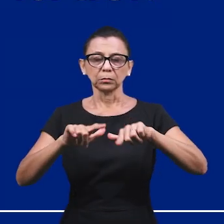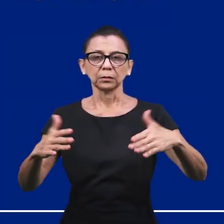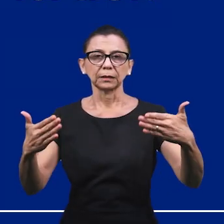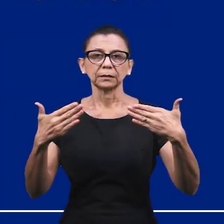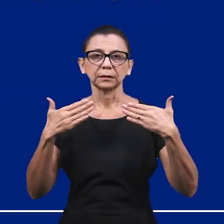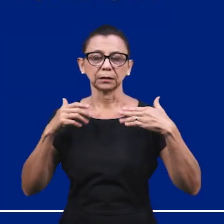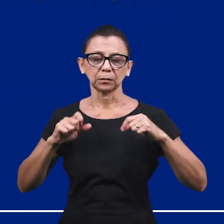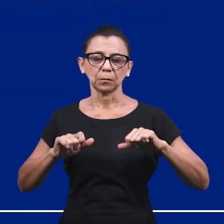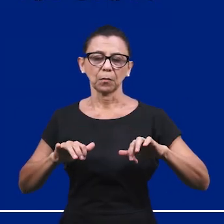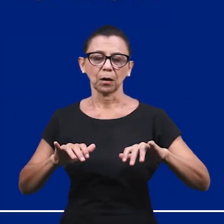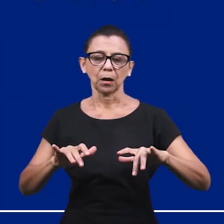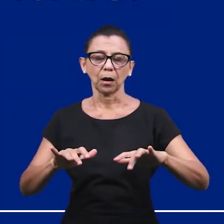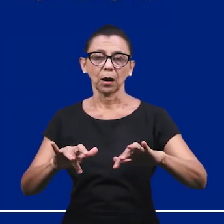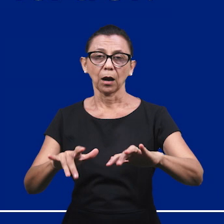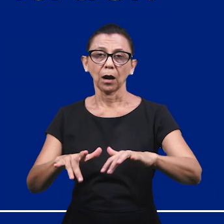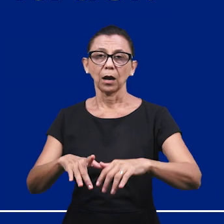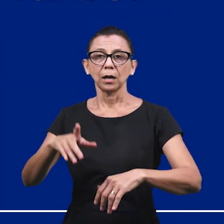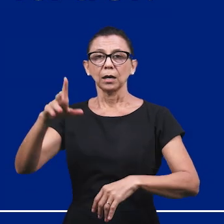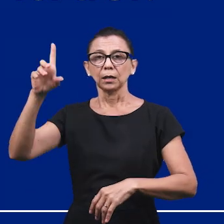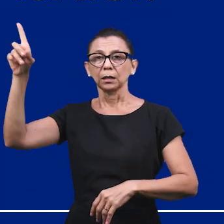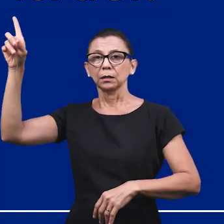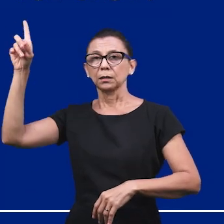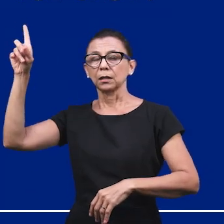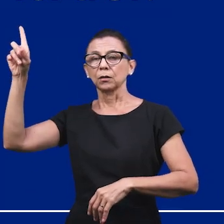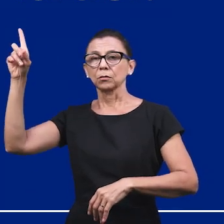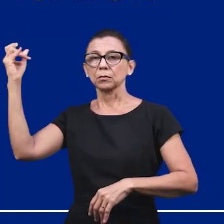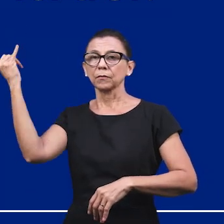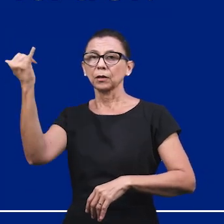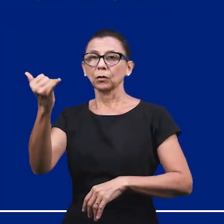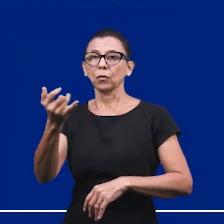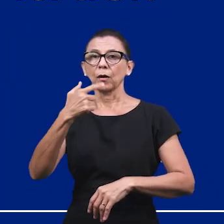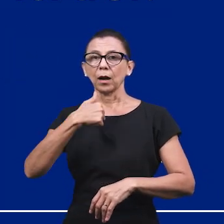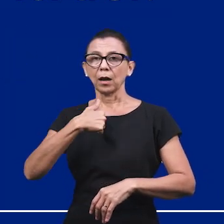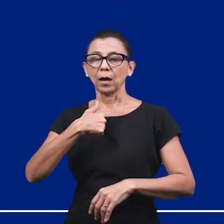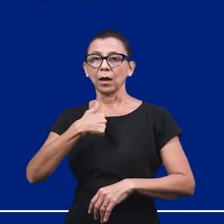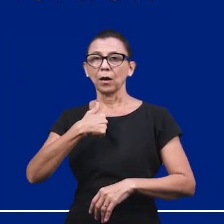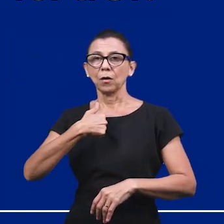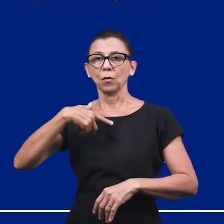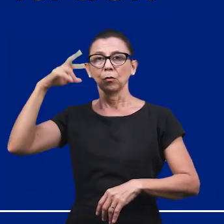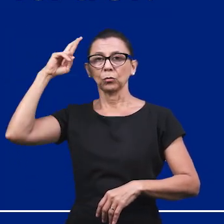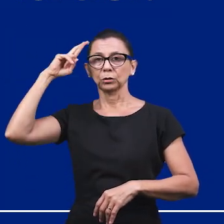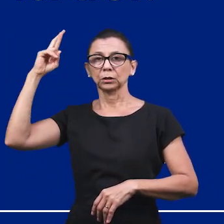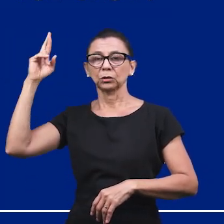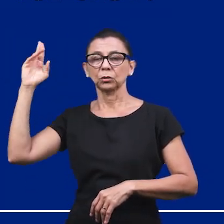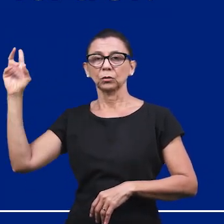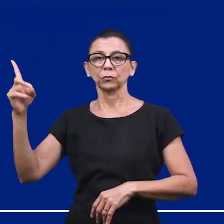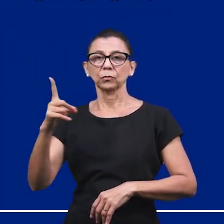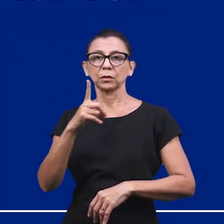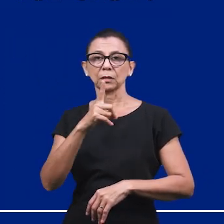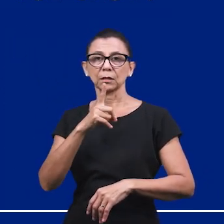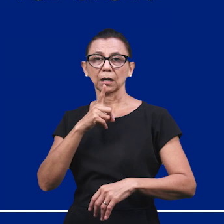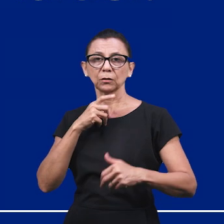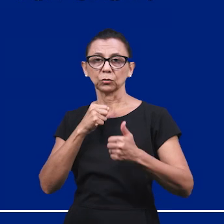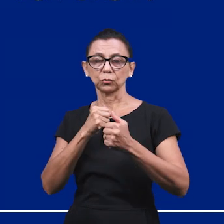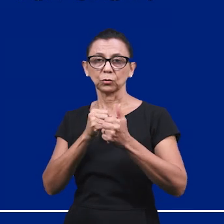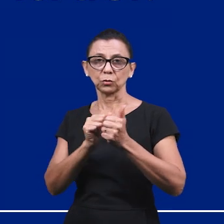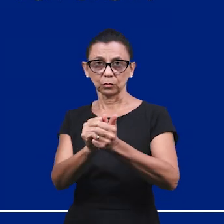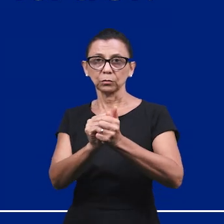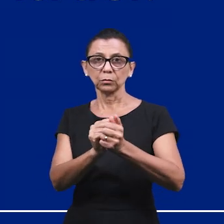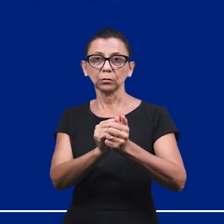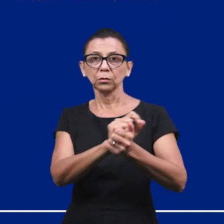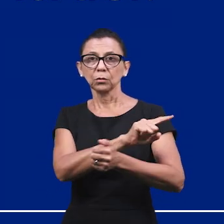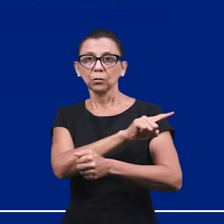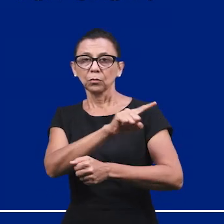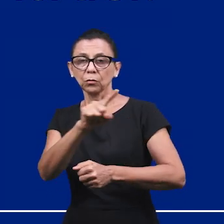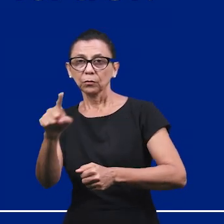marche d'Israël d'Égypte au Canaan. Le texte dit, Exode 17:6, voici je serai devant toi sur le rocher